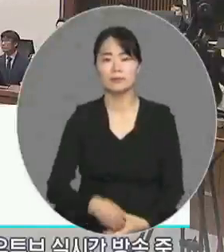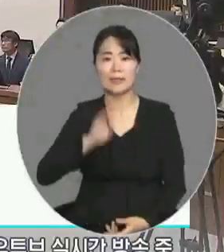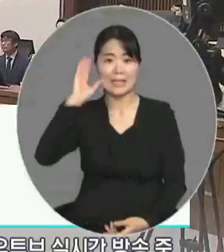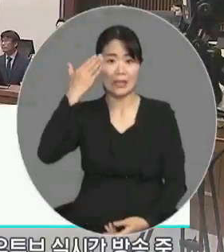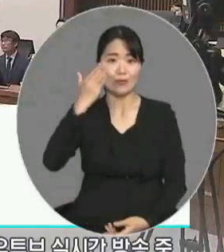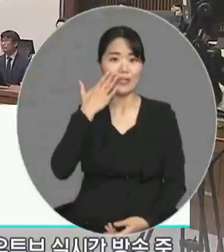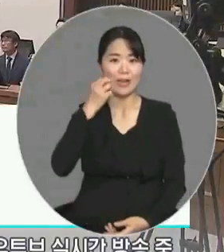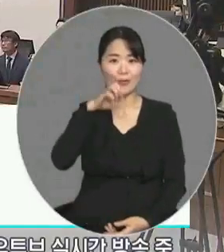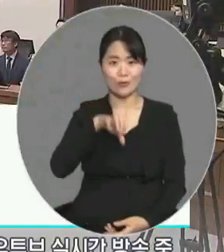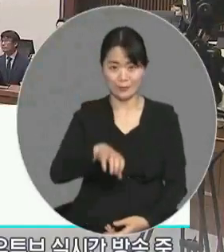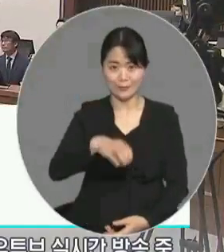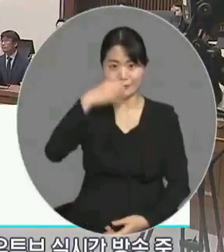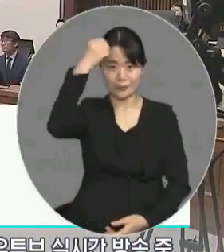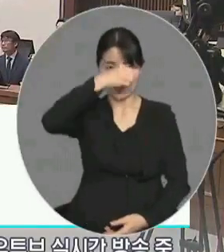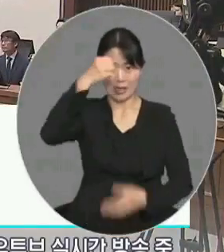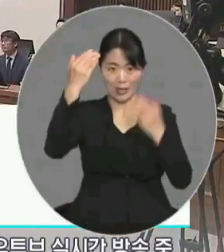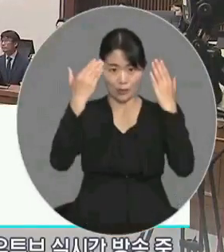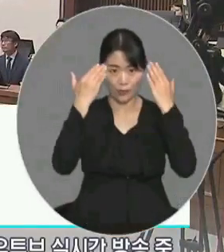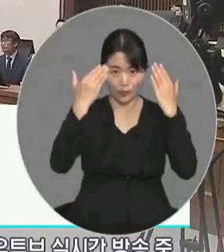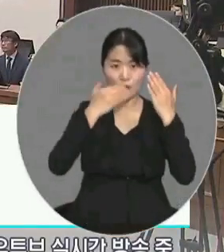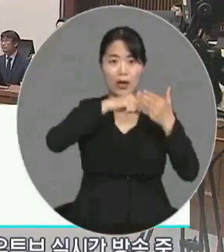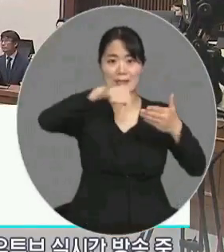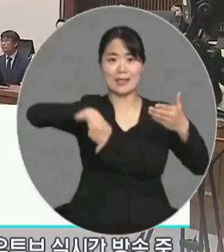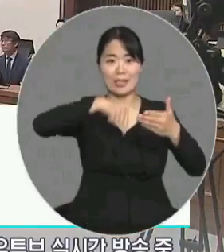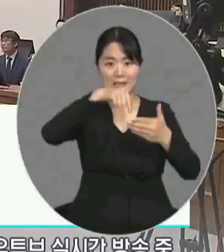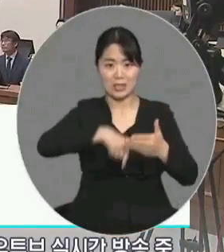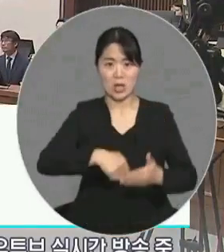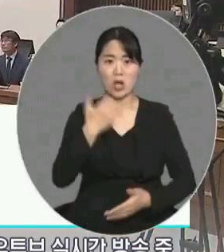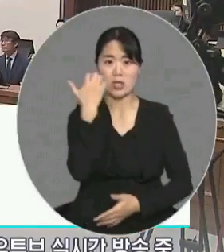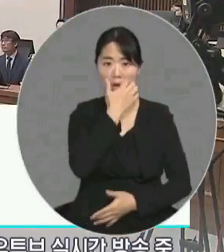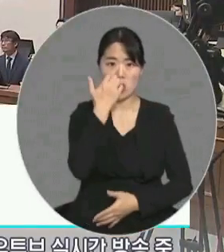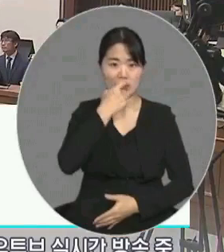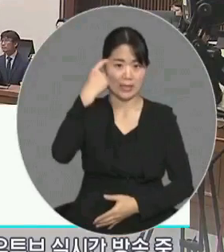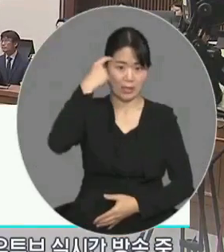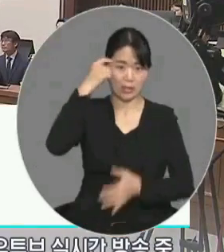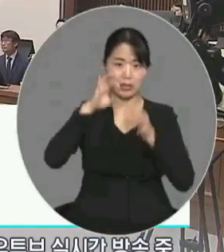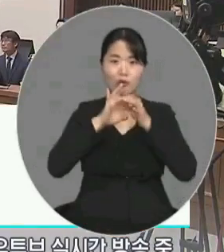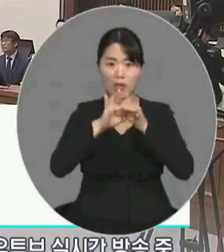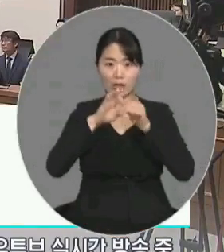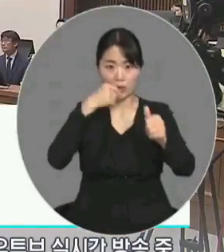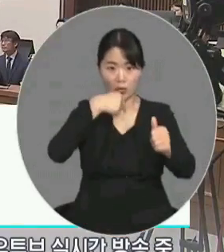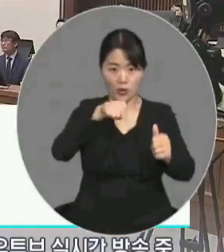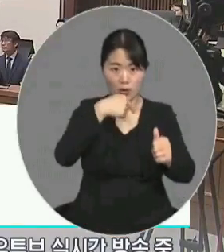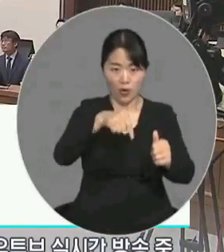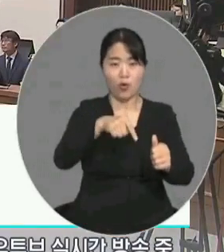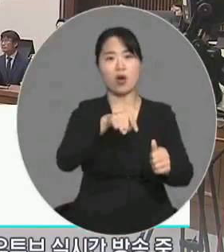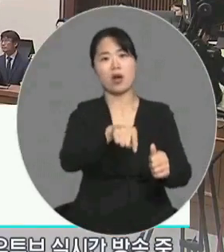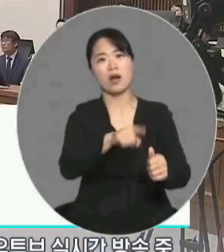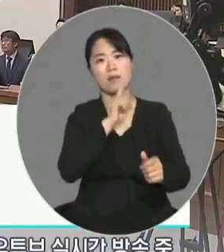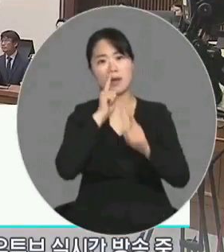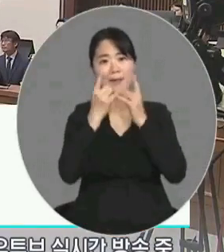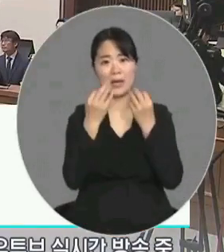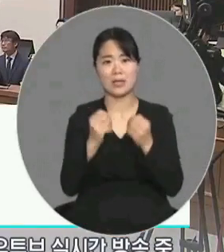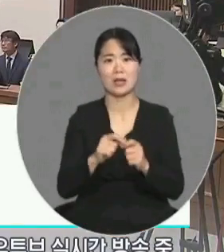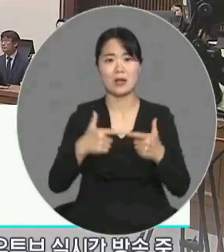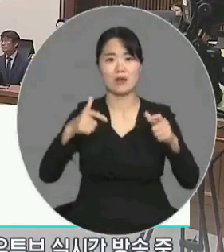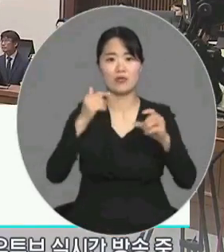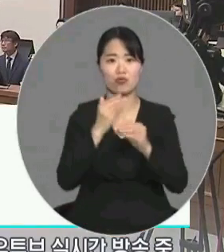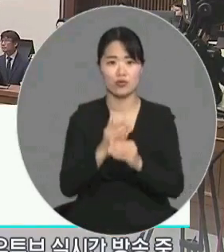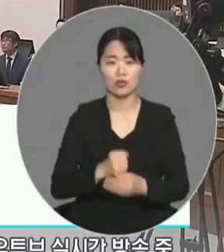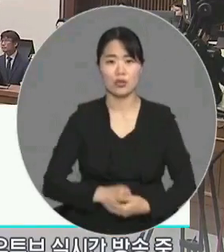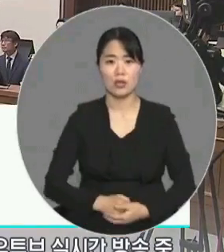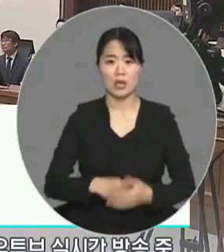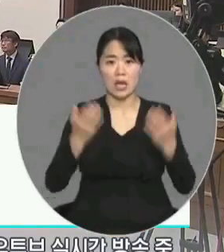최근 울산의 한 고등학교에서 진행한 성인식 관련 교육을 놓고 논란이 뜨겁습니다. 시의회는